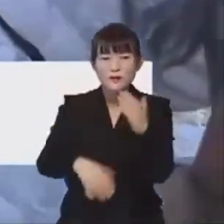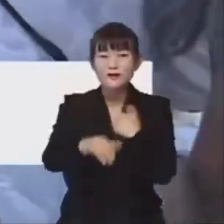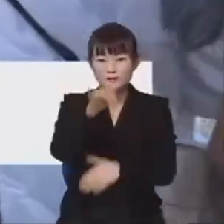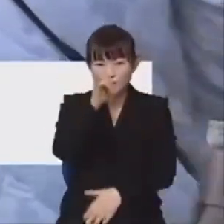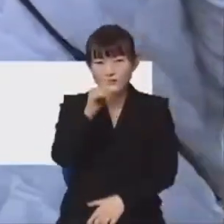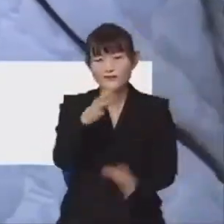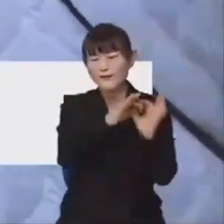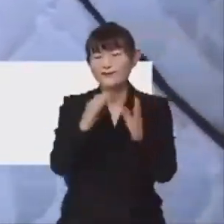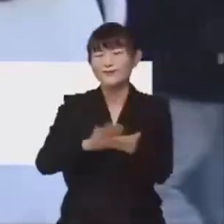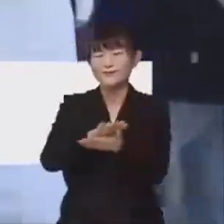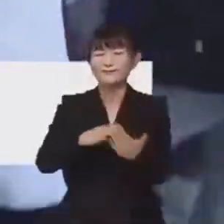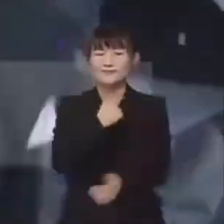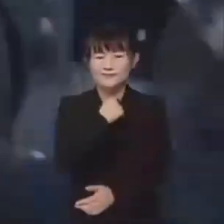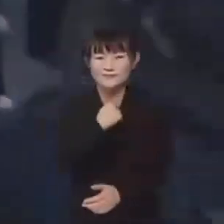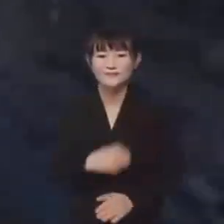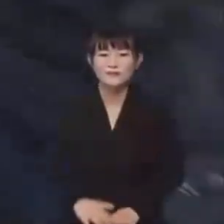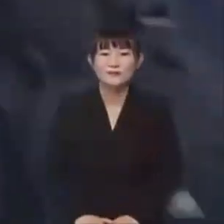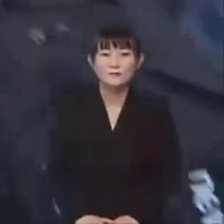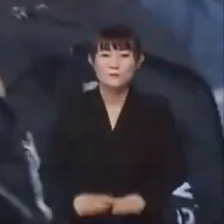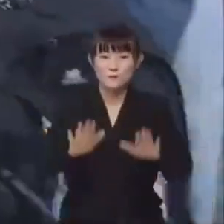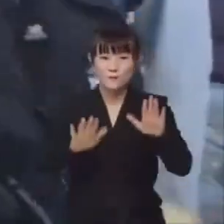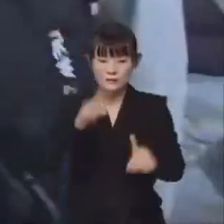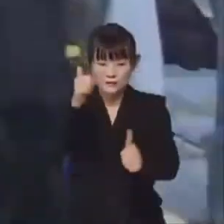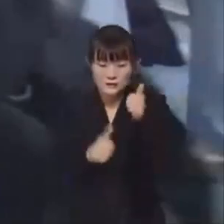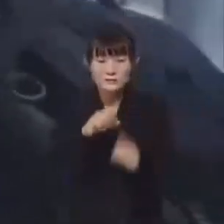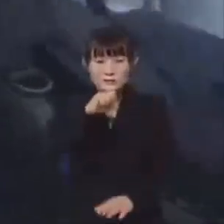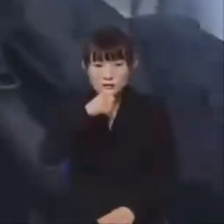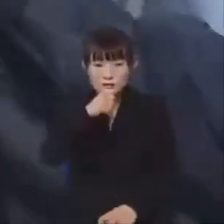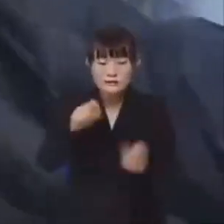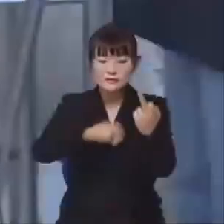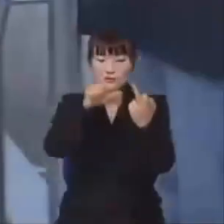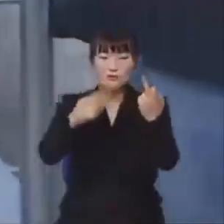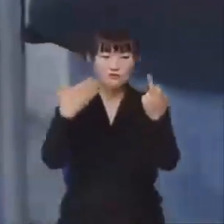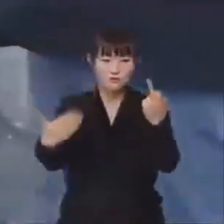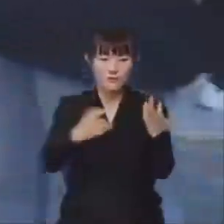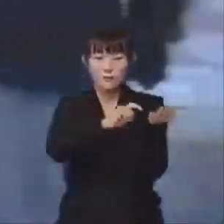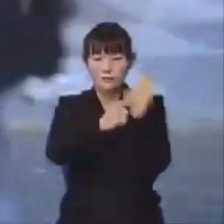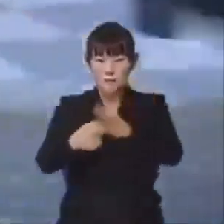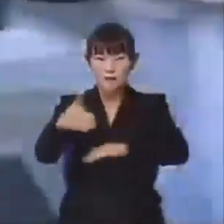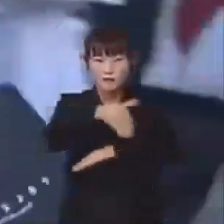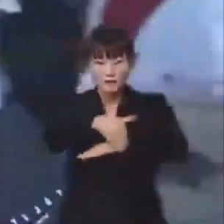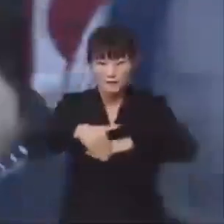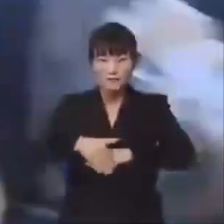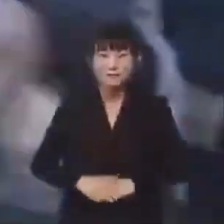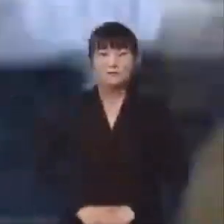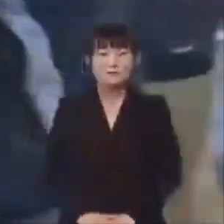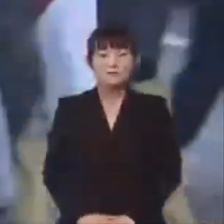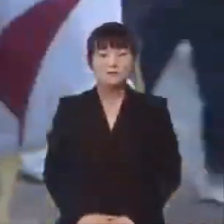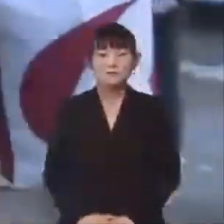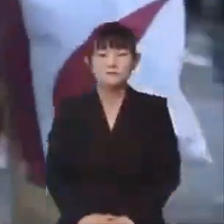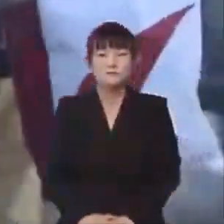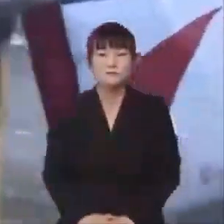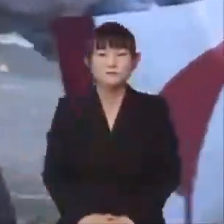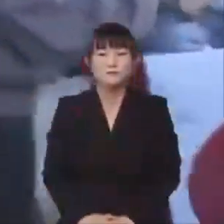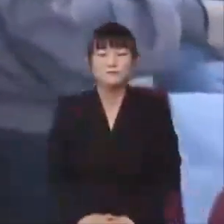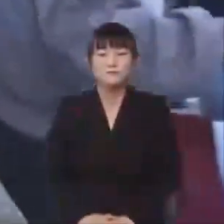그냥 계속 놀고 싶어요. 이번 수능 성적은 다음 달 9일 발표될 예정입니다. KBC 고울입니다.